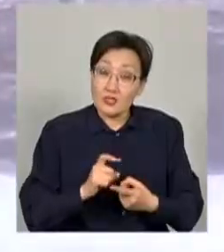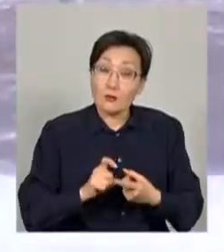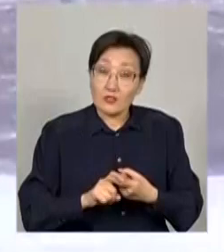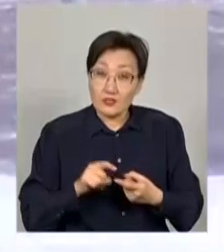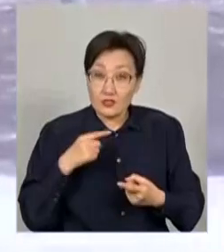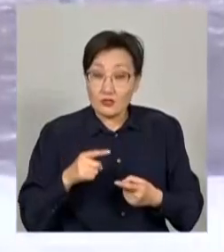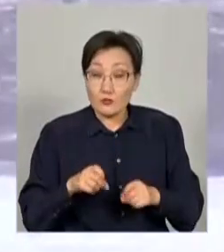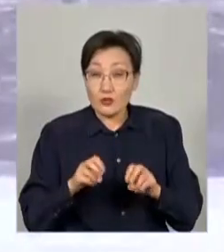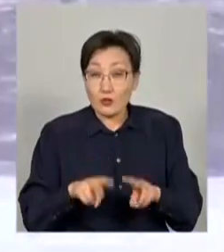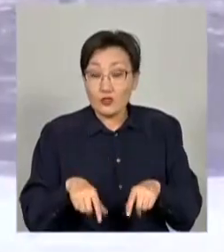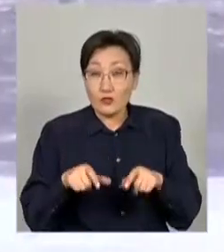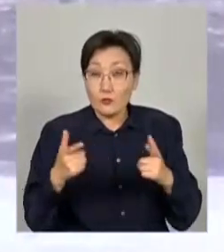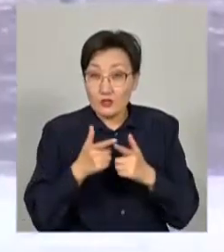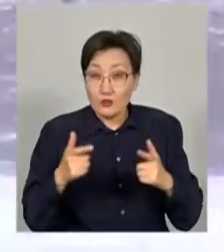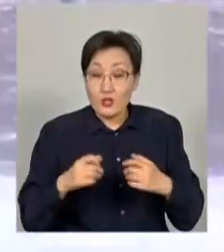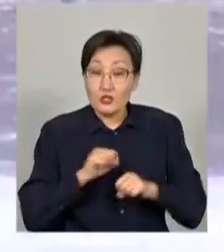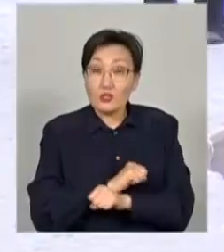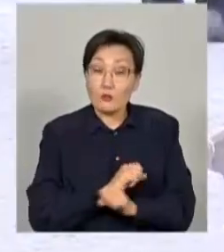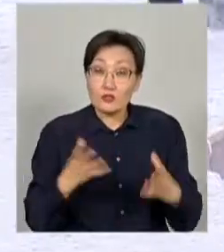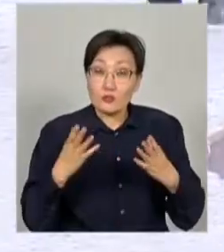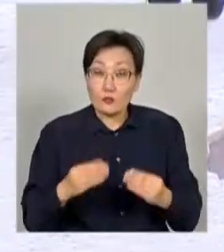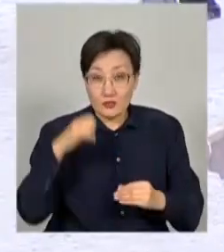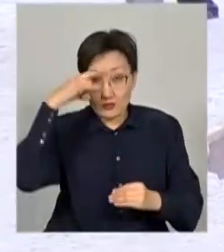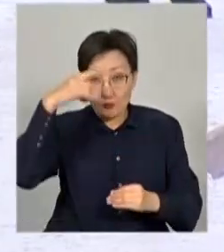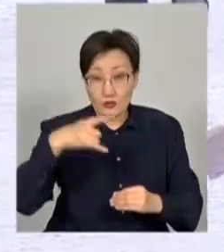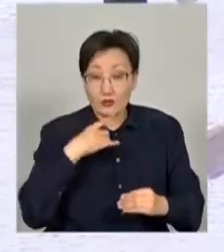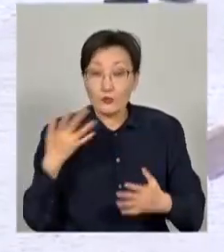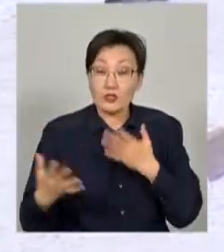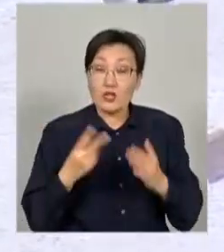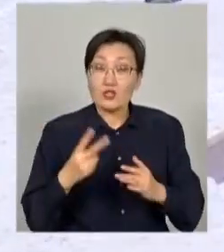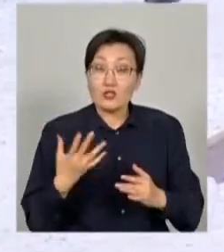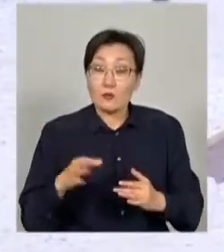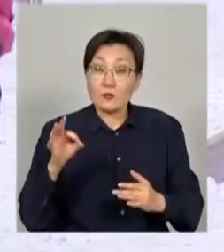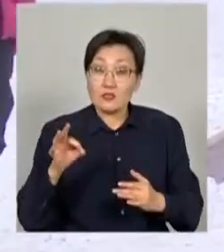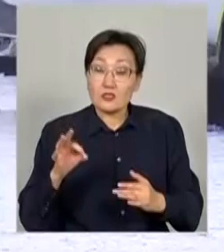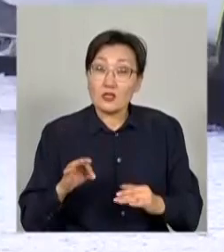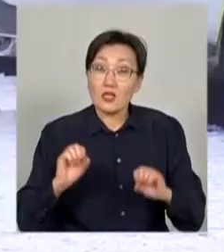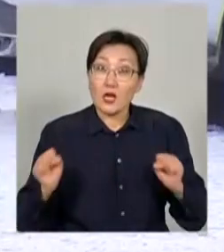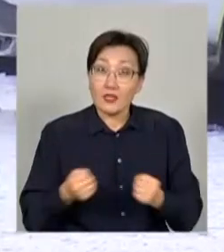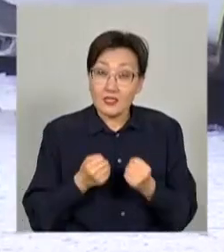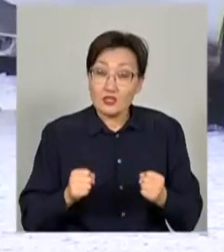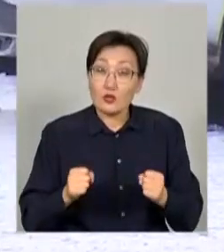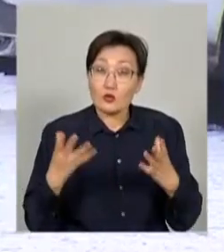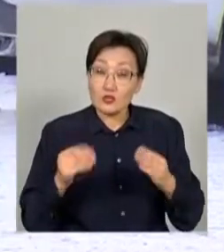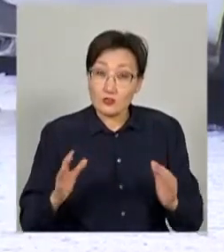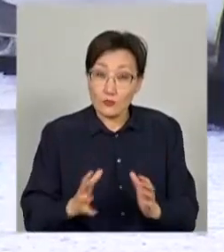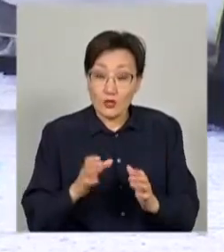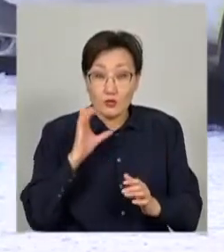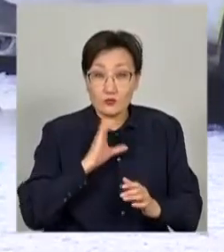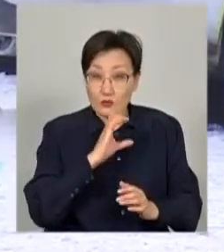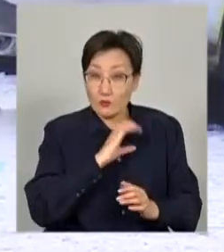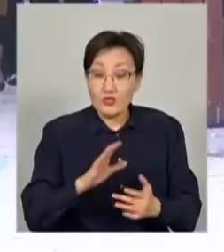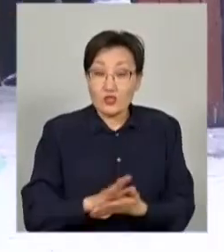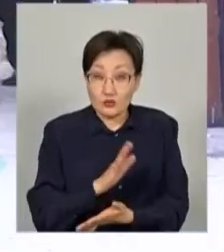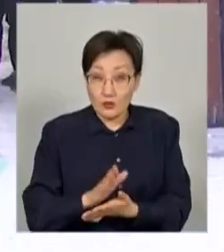байланыстырады. Қазгидрометтің хабарлауынша демалыс күндері елде боран соғып, 25 градусқа дейін аяз сақталады. Республиканың солтүстігінде